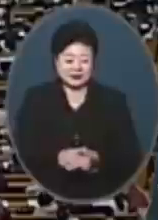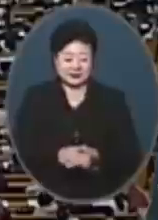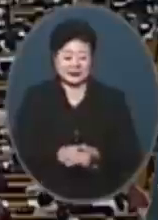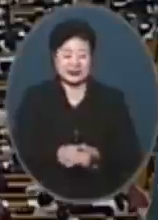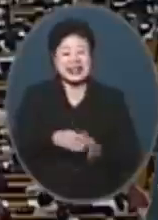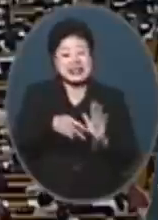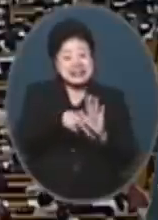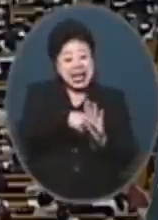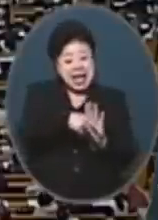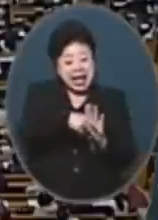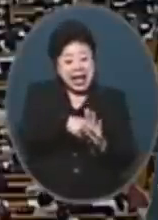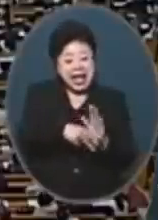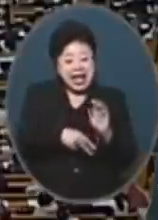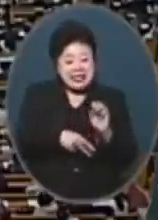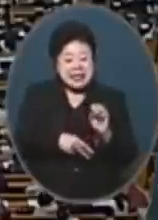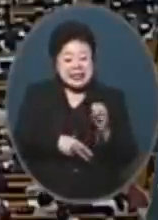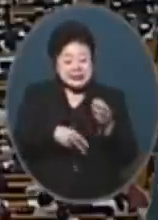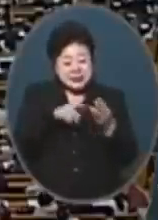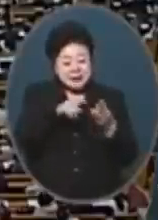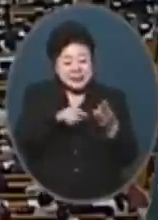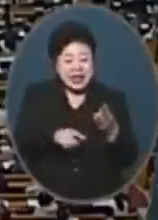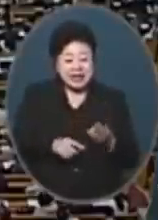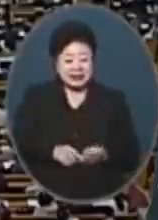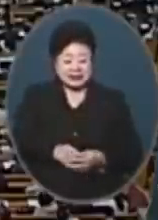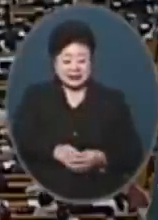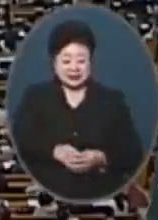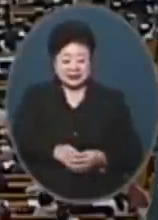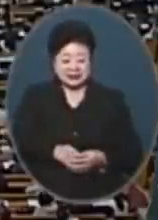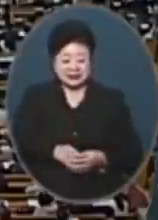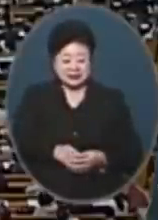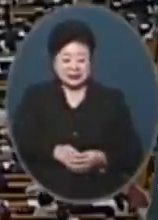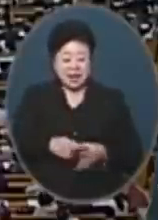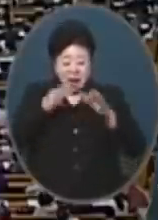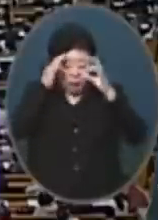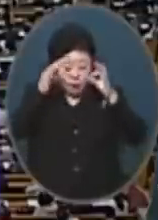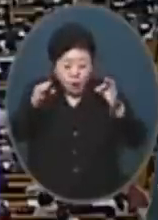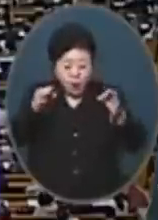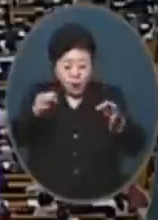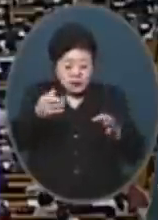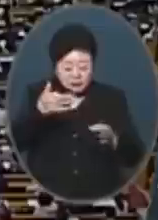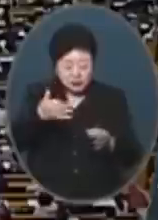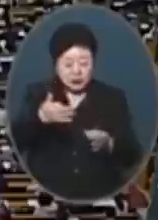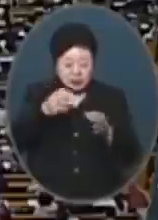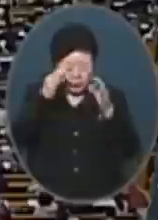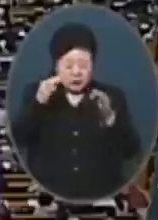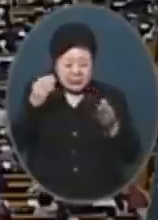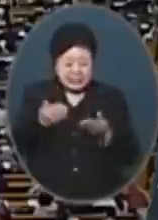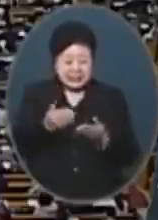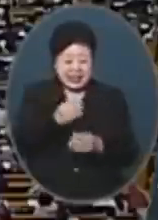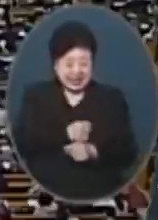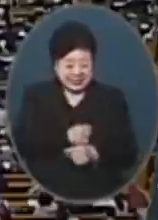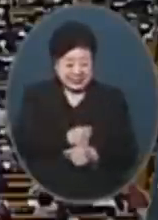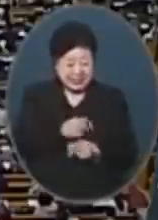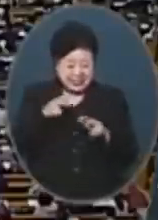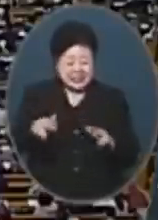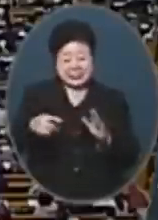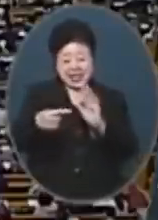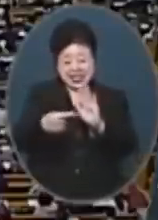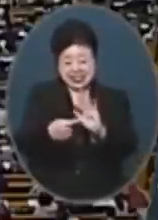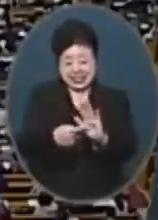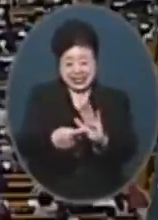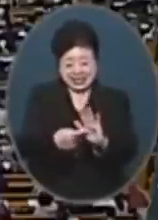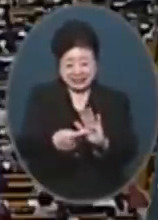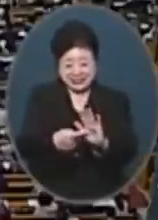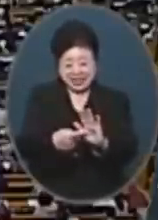이사야 43장 19절에는 보라 내가 새 일을 행하니 이제 나타날